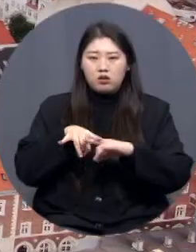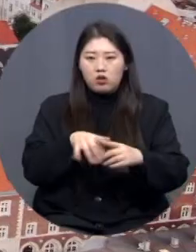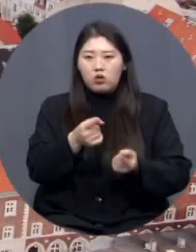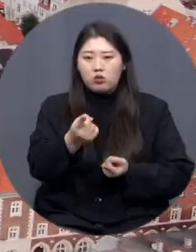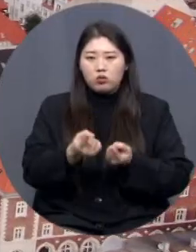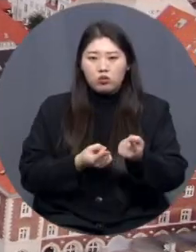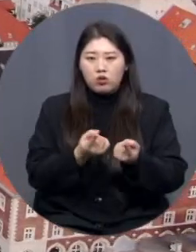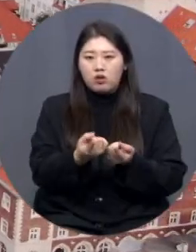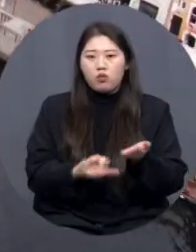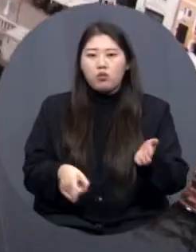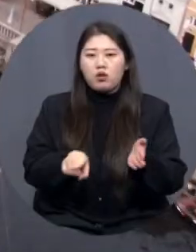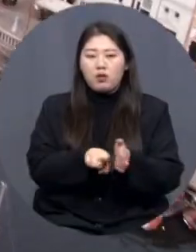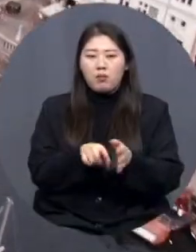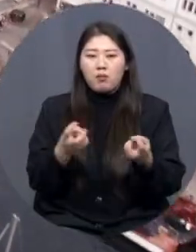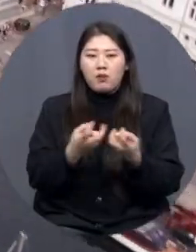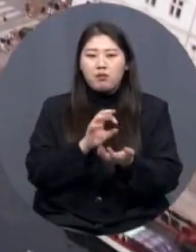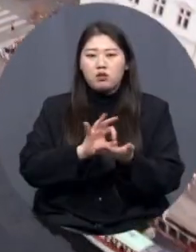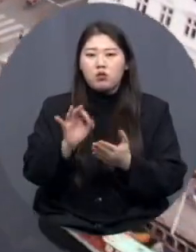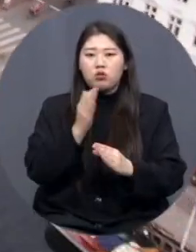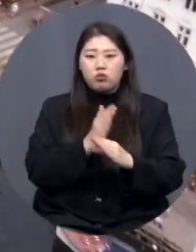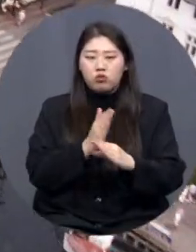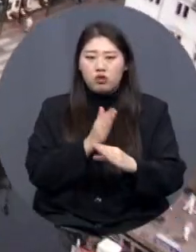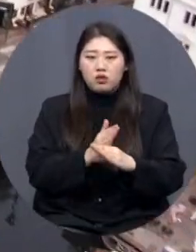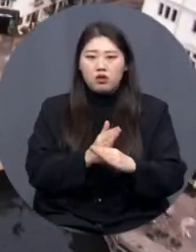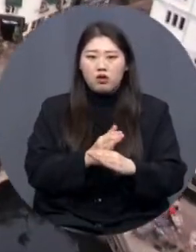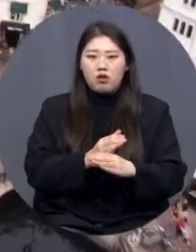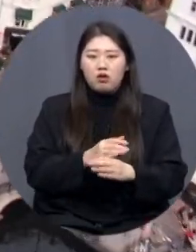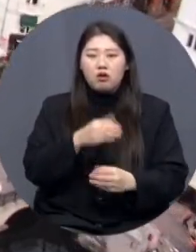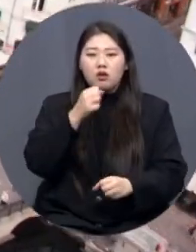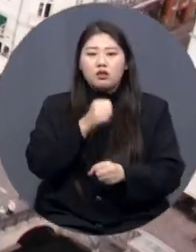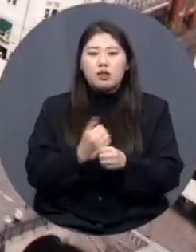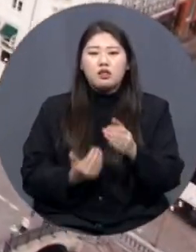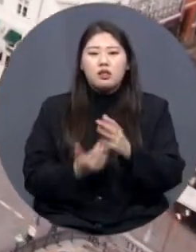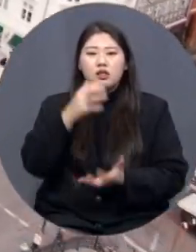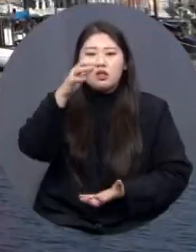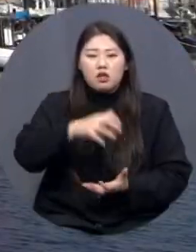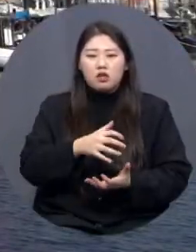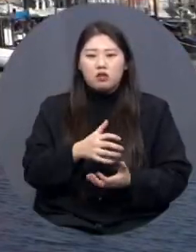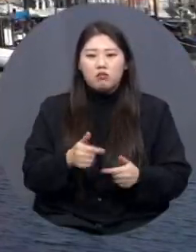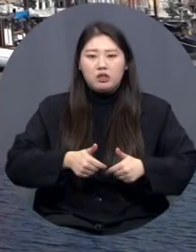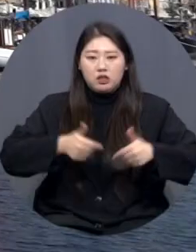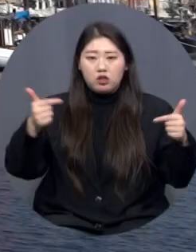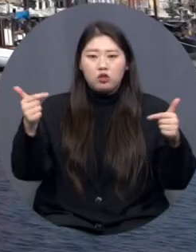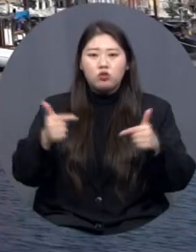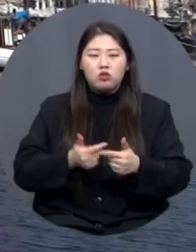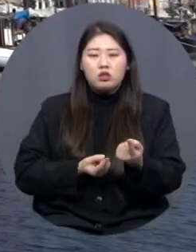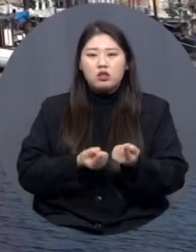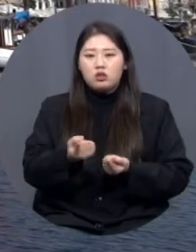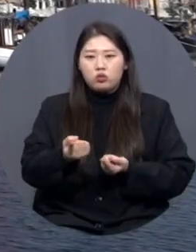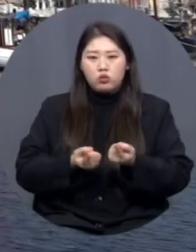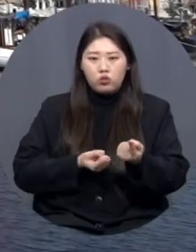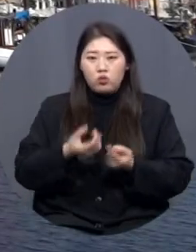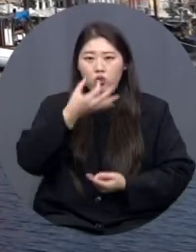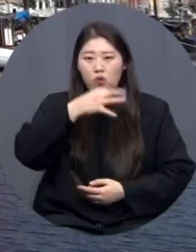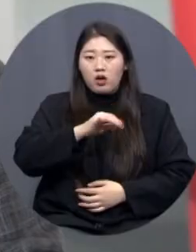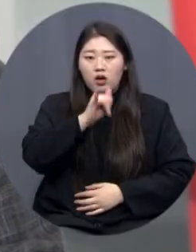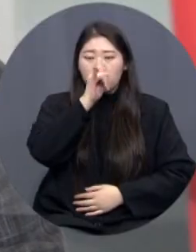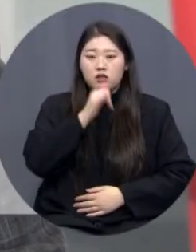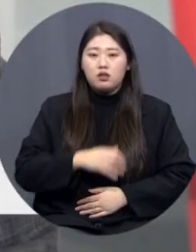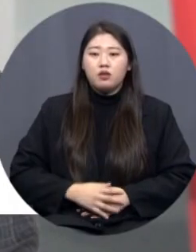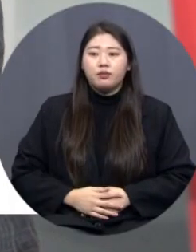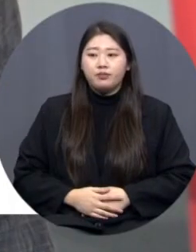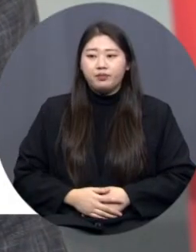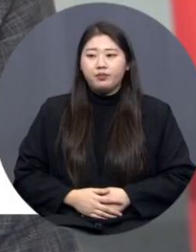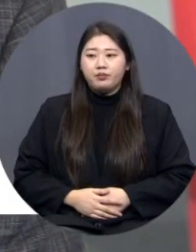탄력적으로 조절하는 방법을 통해 발전량을 10% 늘리거나 줄이는 것과 같은 효과를 거두고 있습니다.